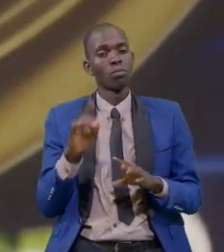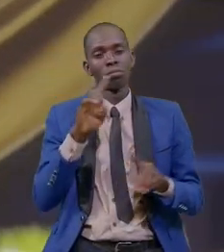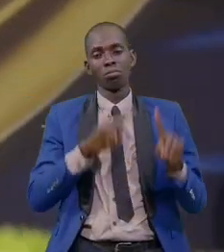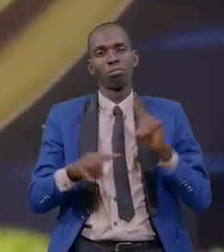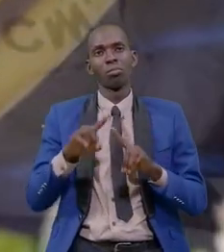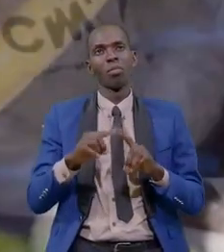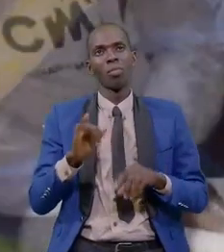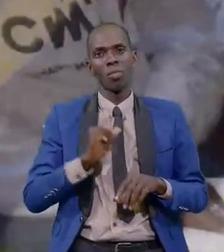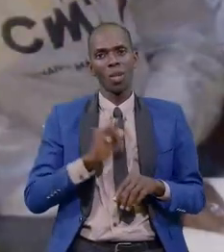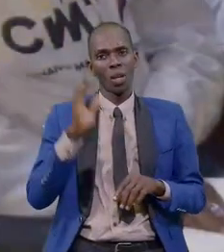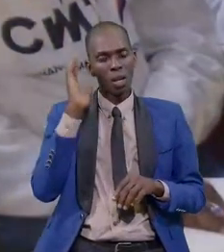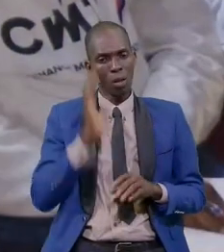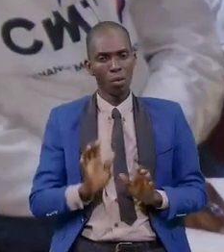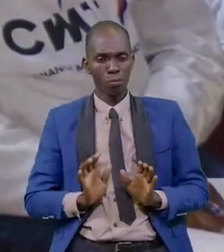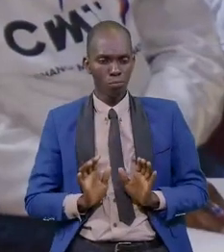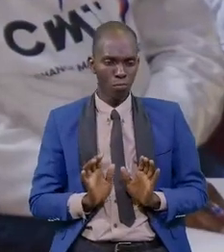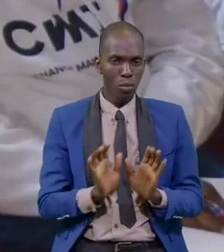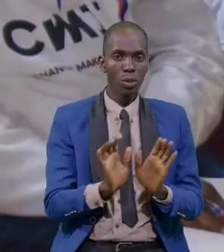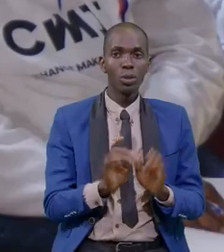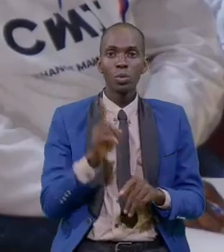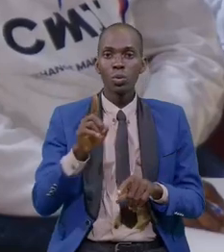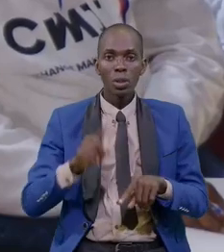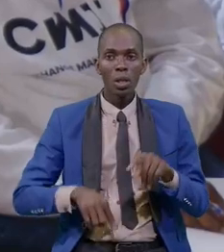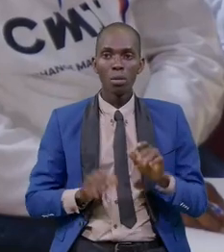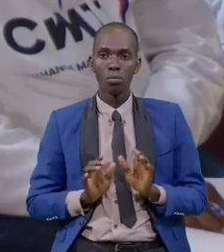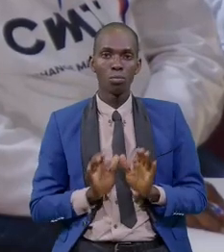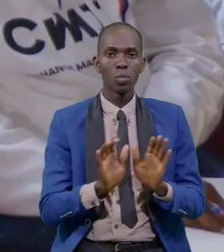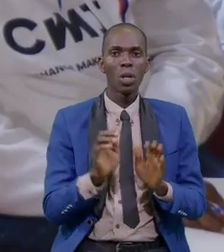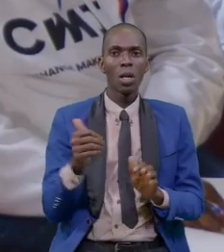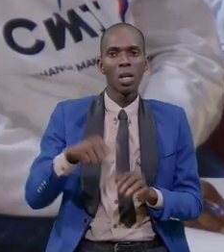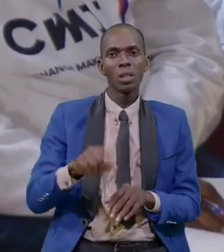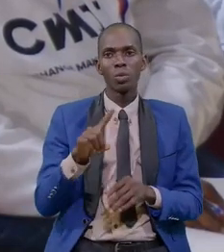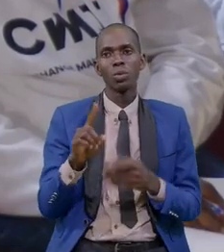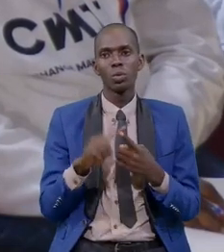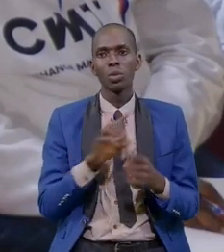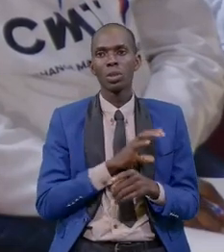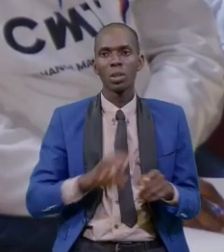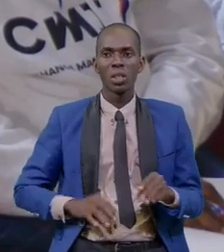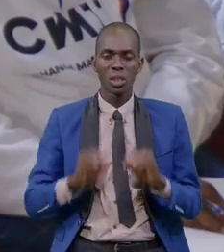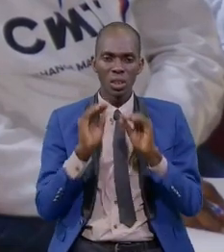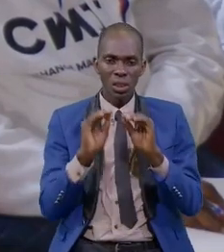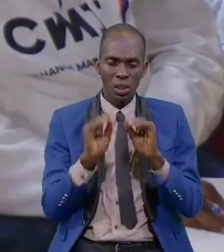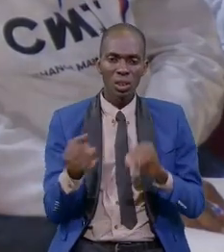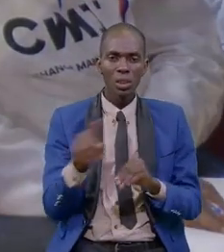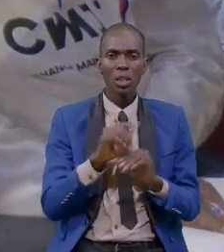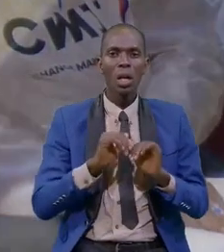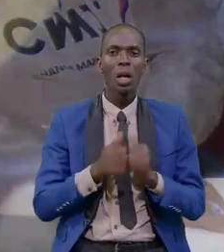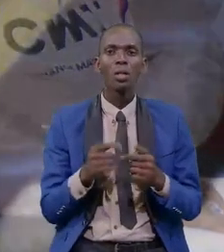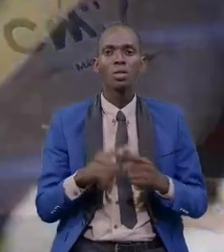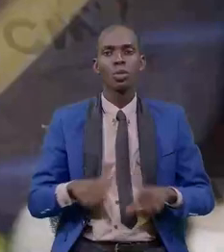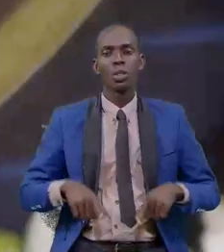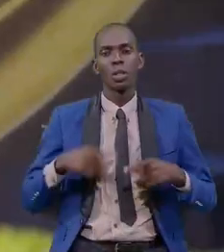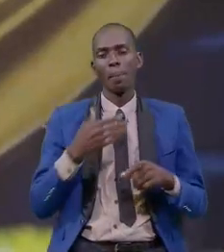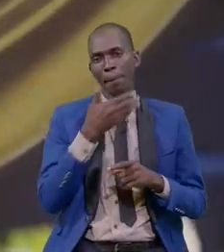vais pousser. Tu ne peux pas pousser quiconque à Christ. Il faut leur enseigner comment mener leur vie de